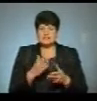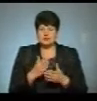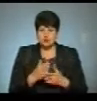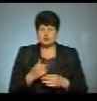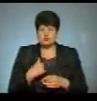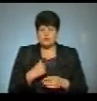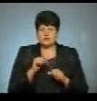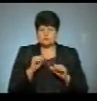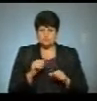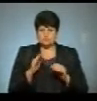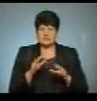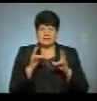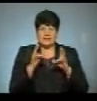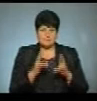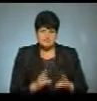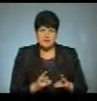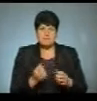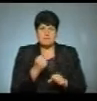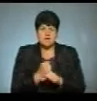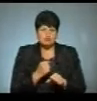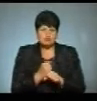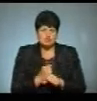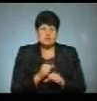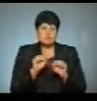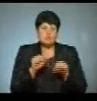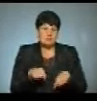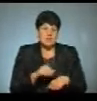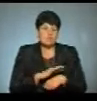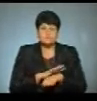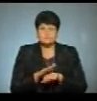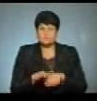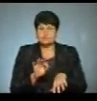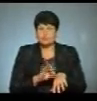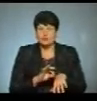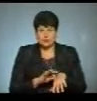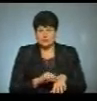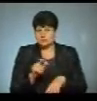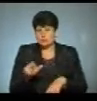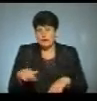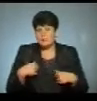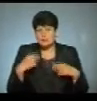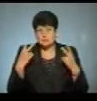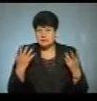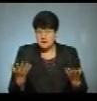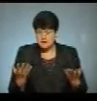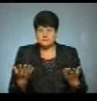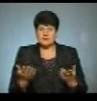себе на небезпеку, працюючи з, можливо, інфікованими пацієнтами, що ми не знаємо. Мова